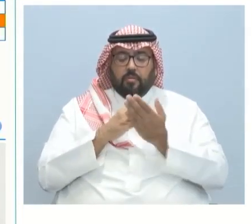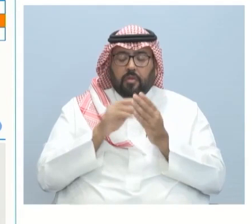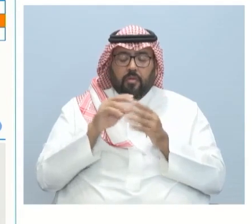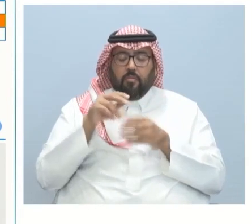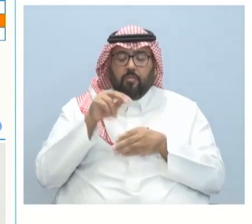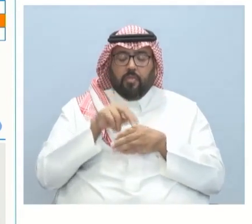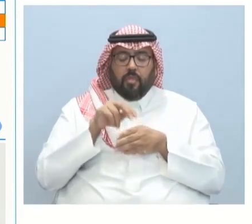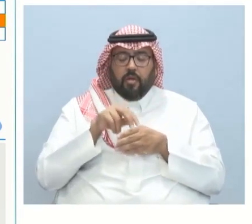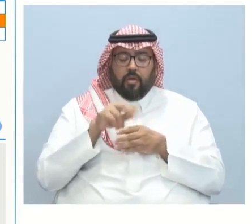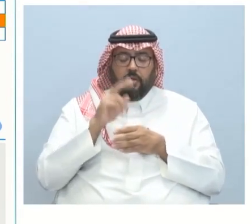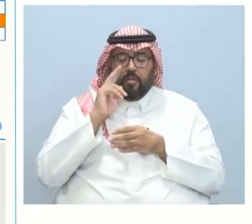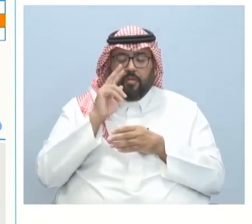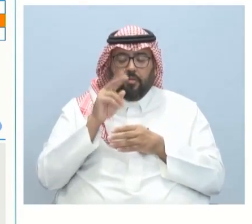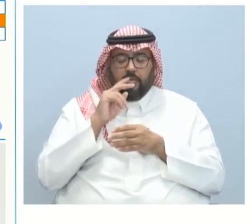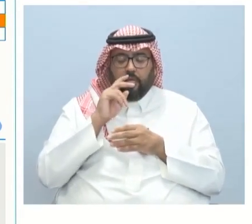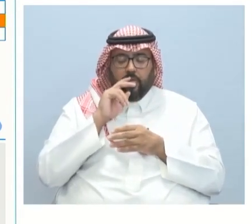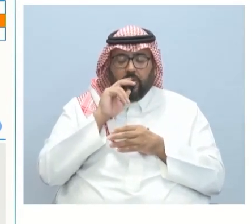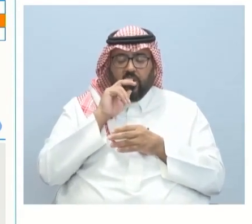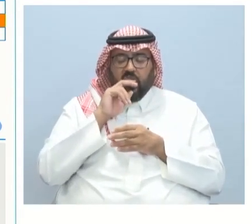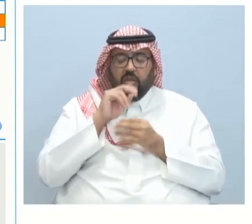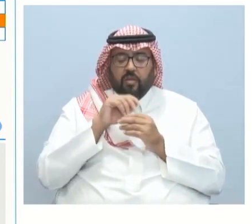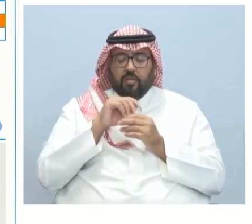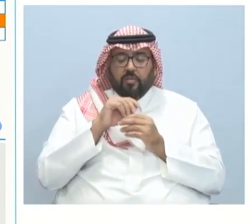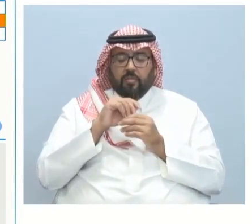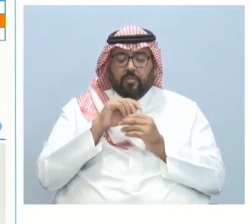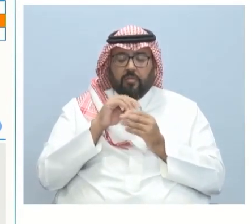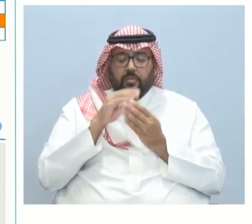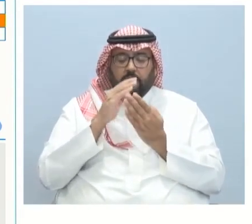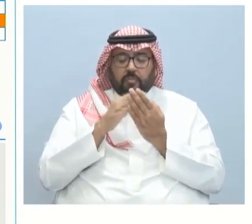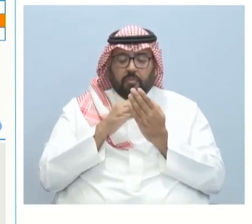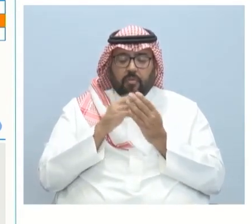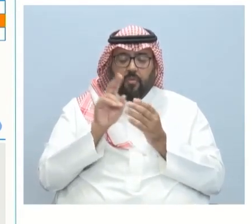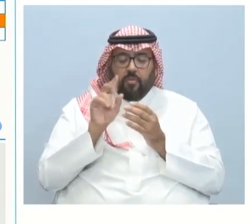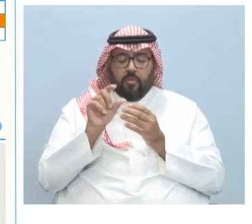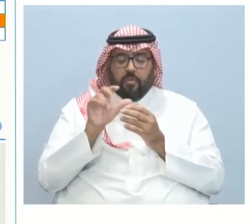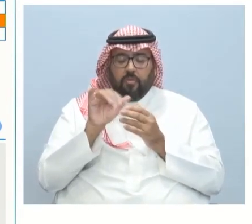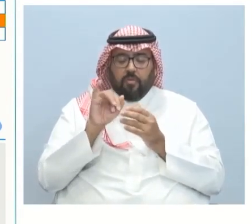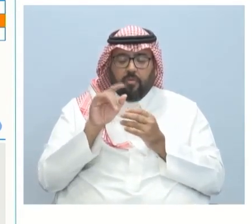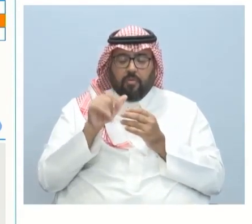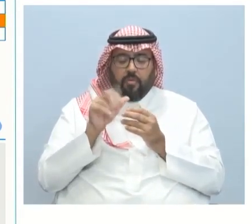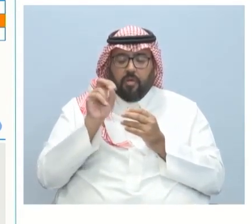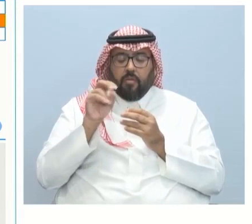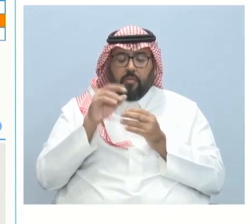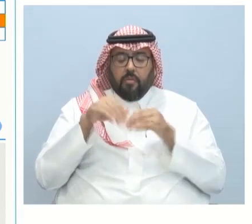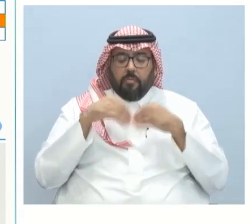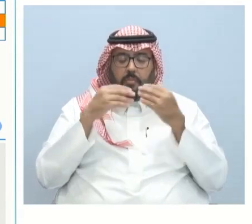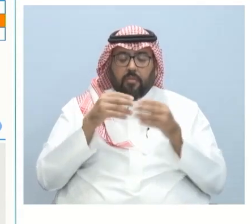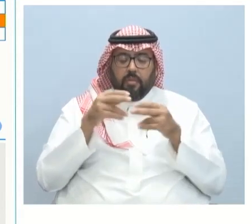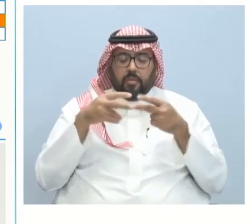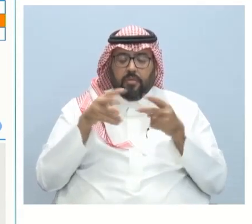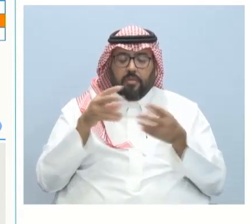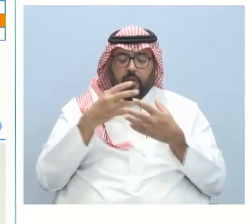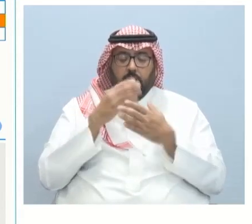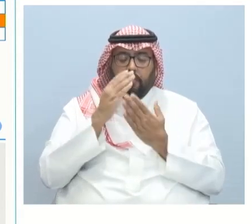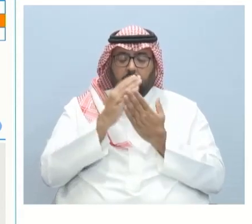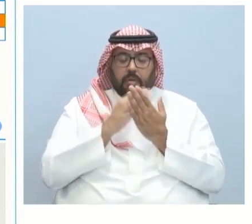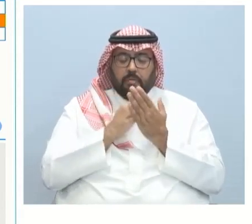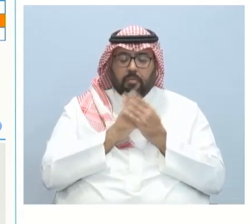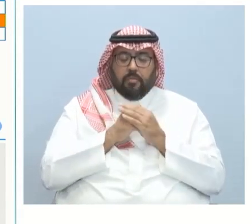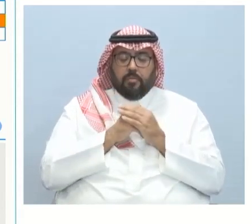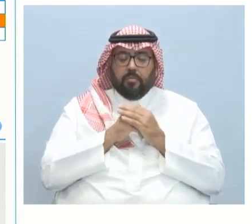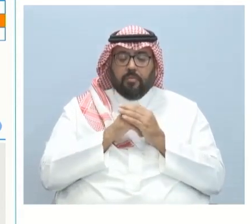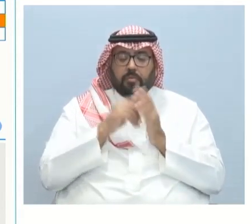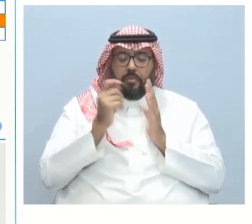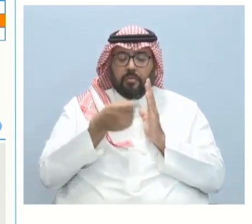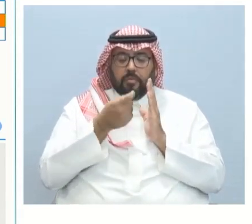المثلث نلاحظ بعد في وحده المراقبه لاحظ بعد تشغيل البرنامج سيتم